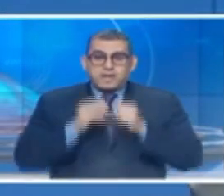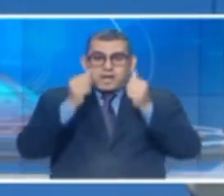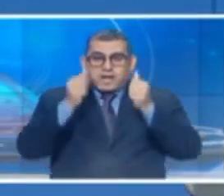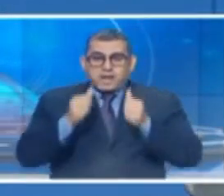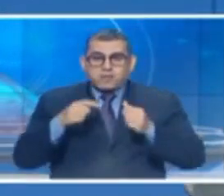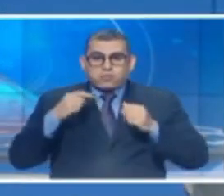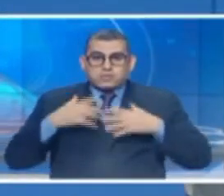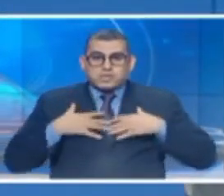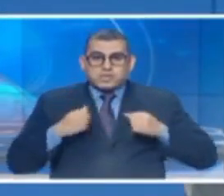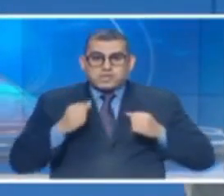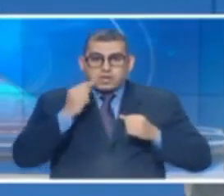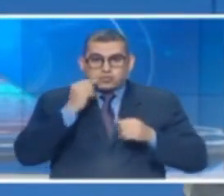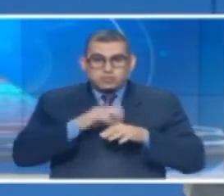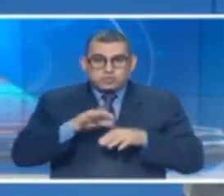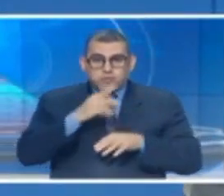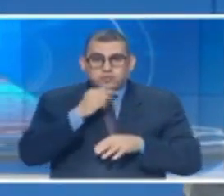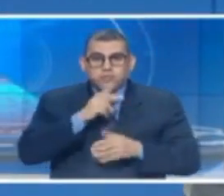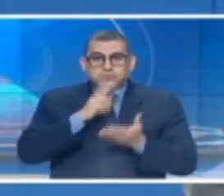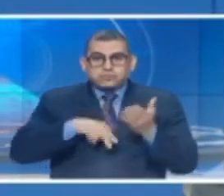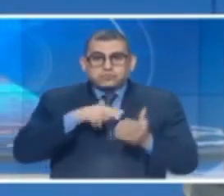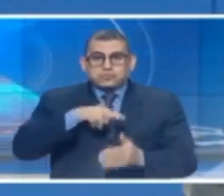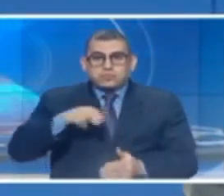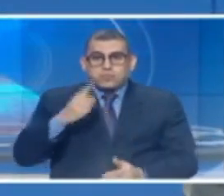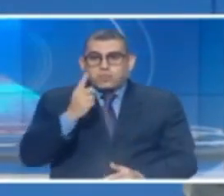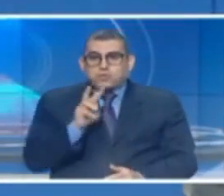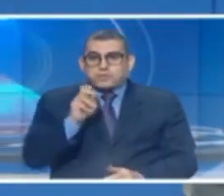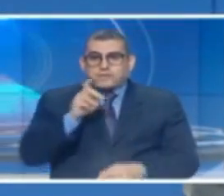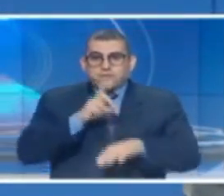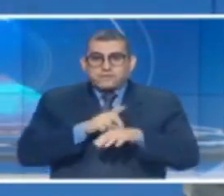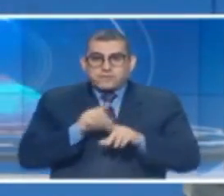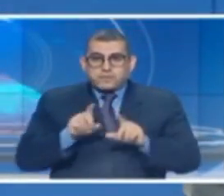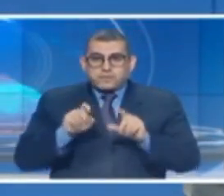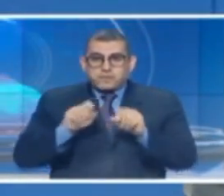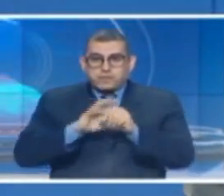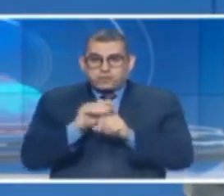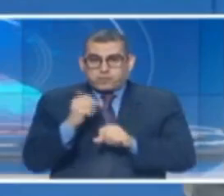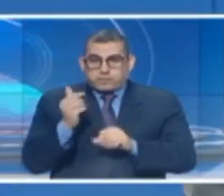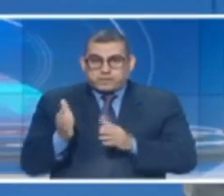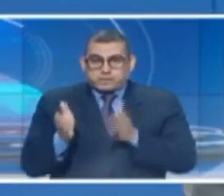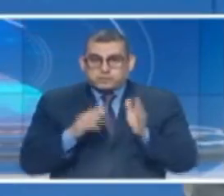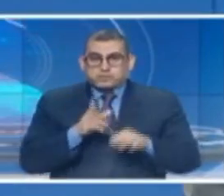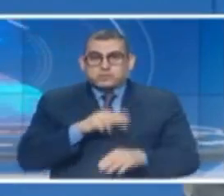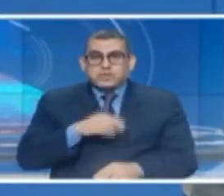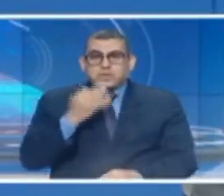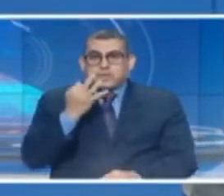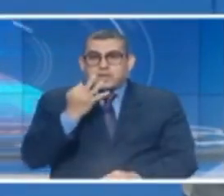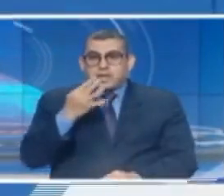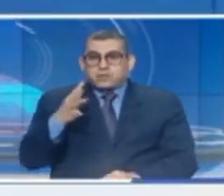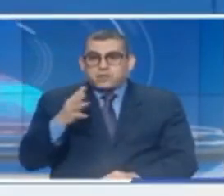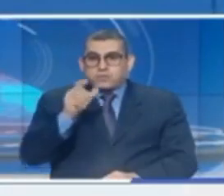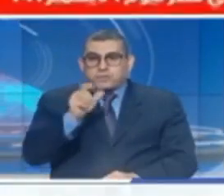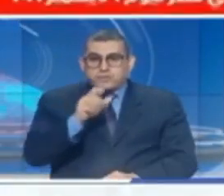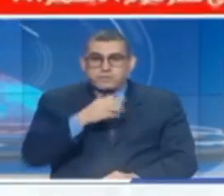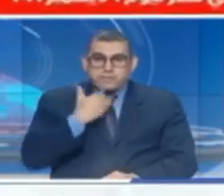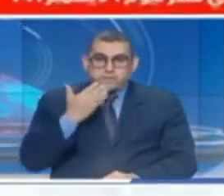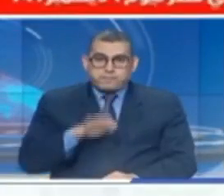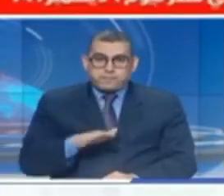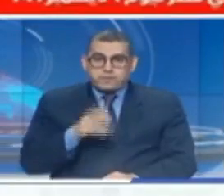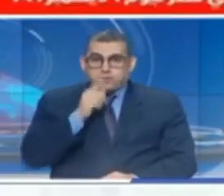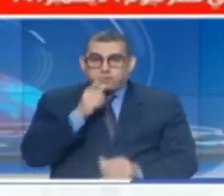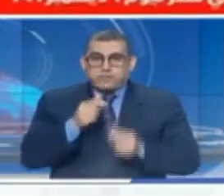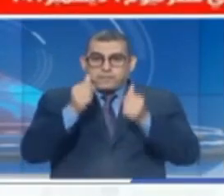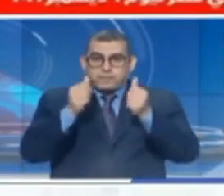أعلنت وزارة الصحة والسكان تسجيل 871 حالة إيجابية جديدة بفيروس كورونا و43 حالة